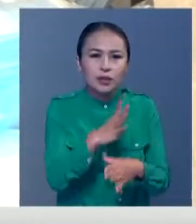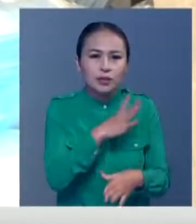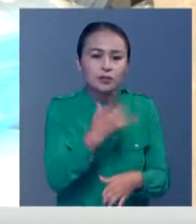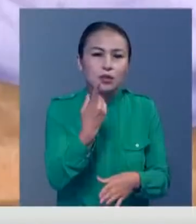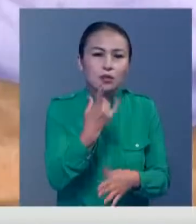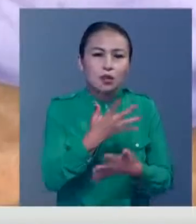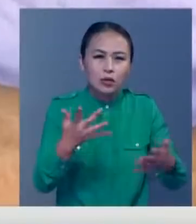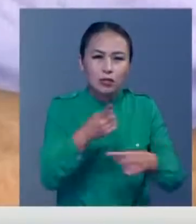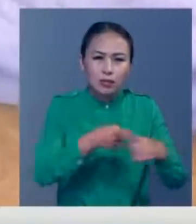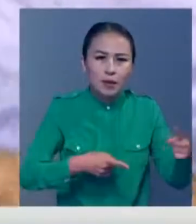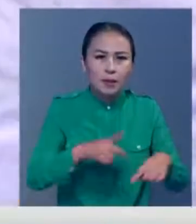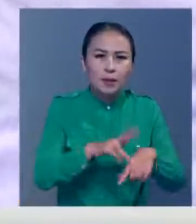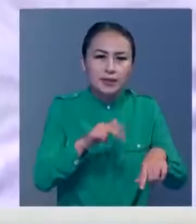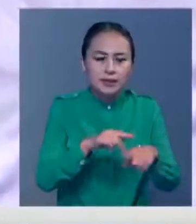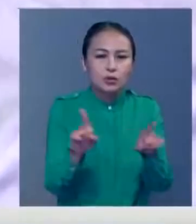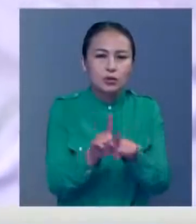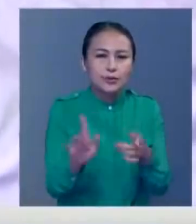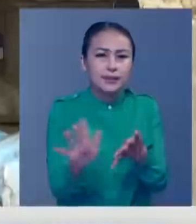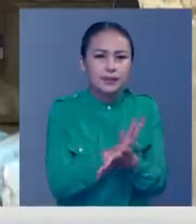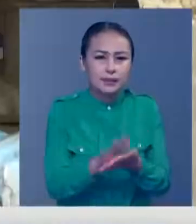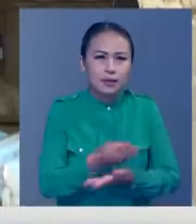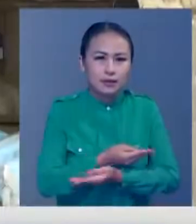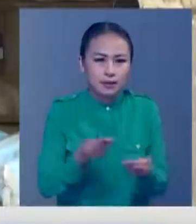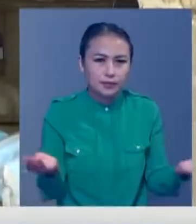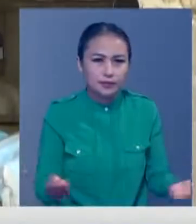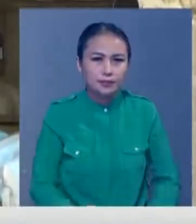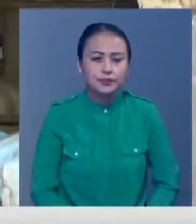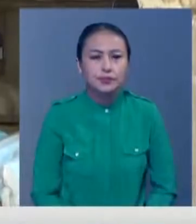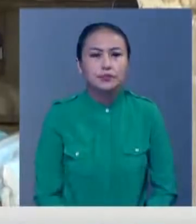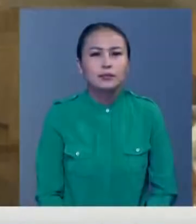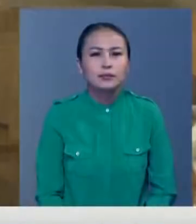гуманитарлық көмектің бір бөлігі полицейлерге де тегін таратылады.